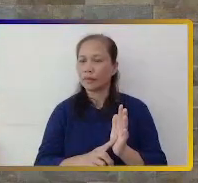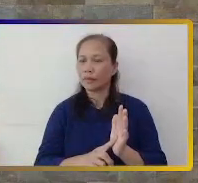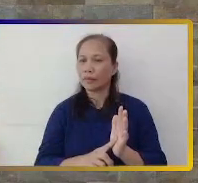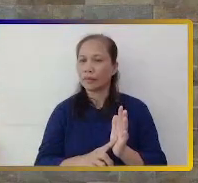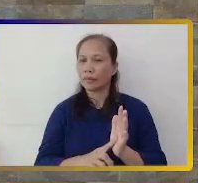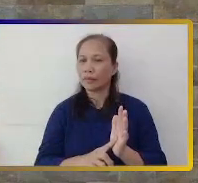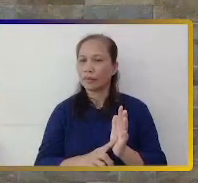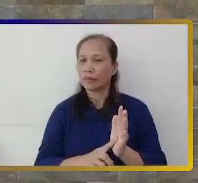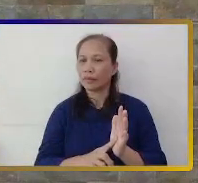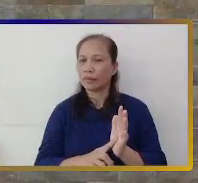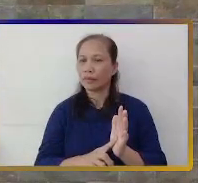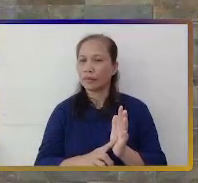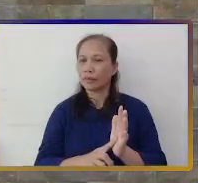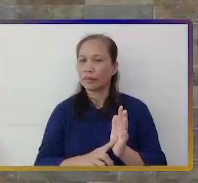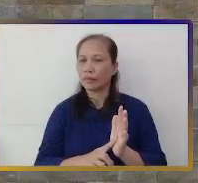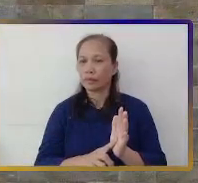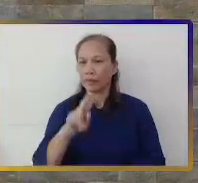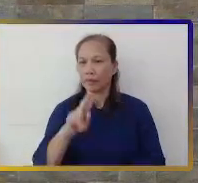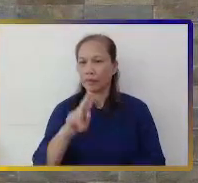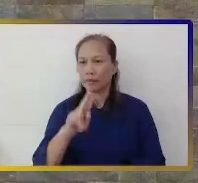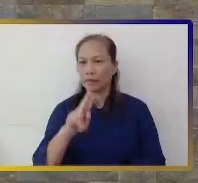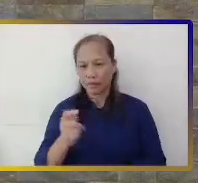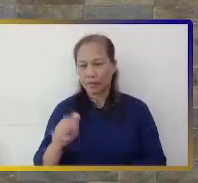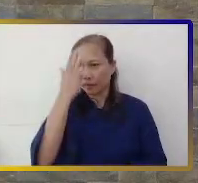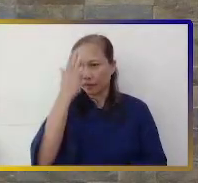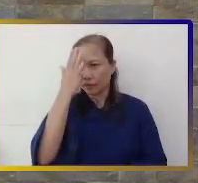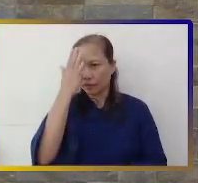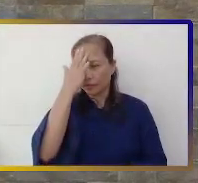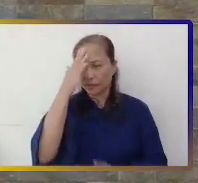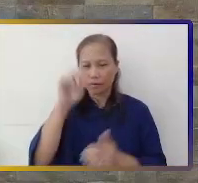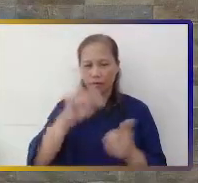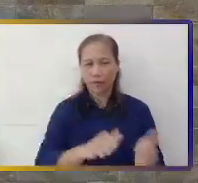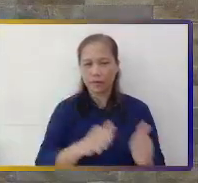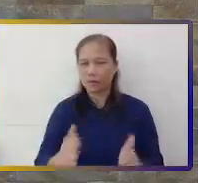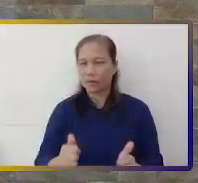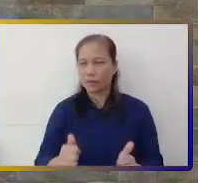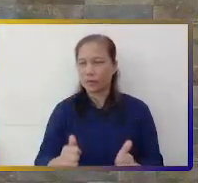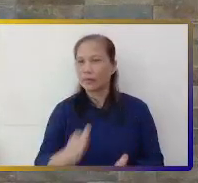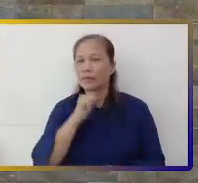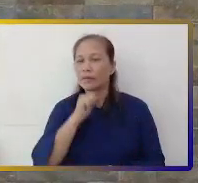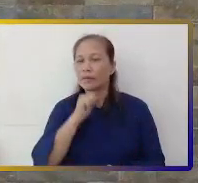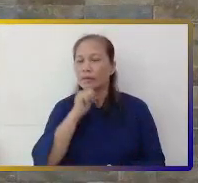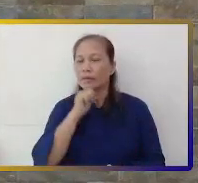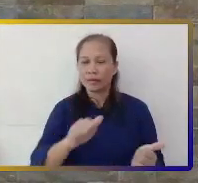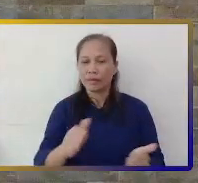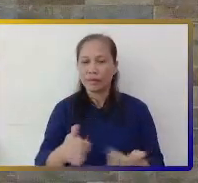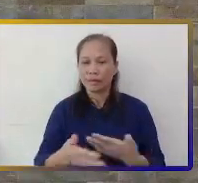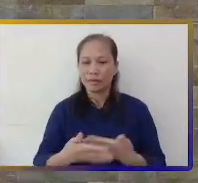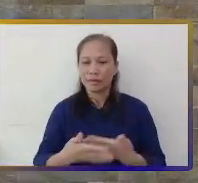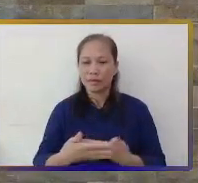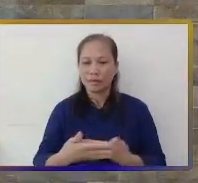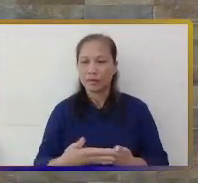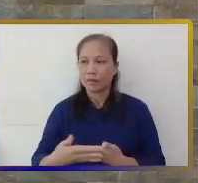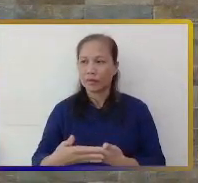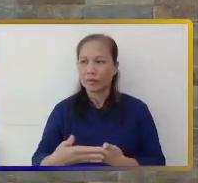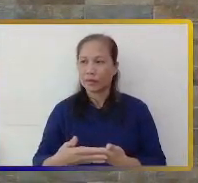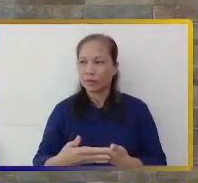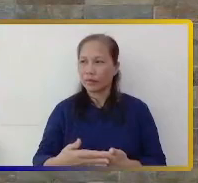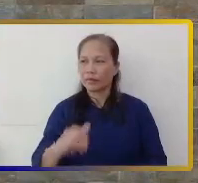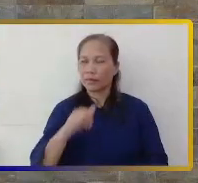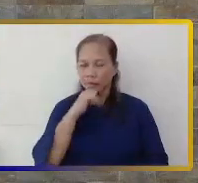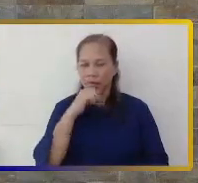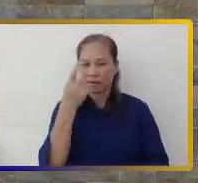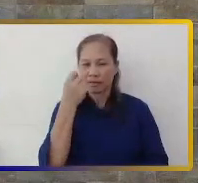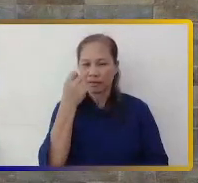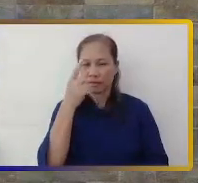ah kinilala sila regarding baptism that they don't baptize yyung mga bata pa lamang at hindi nakakaunawa ng